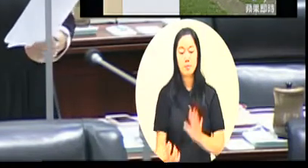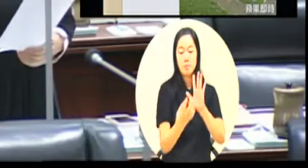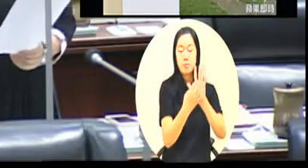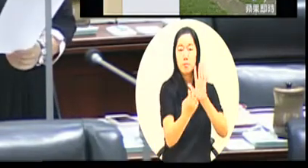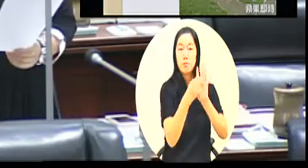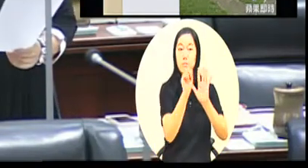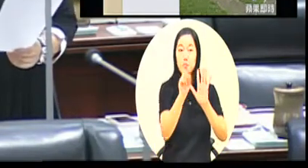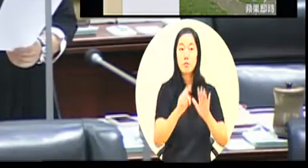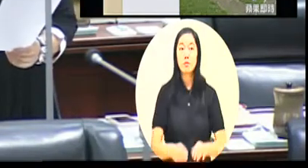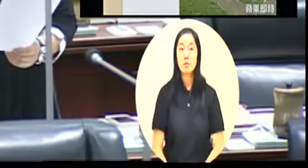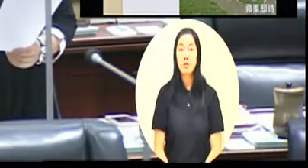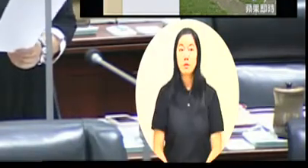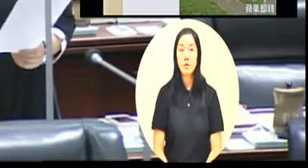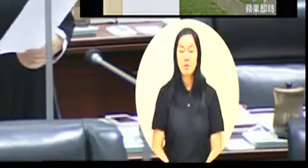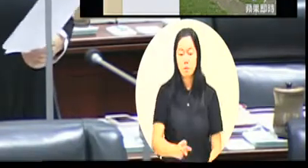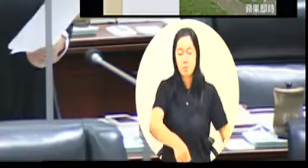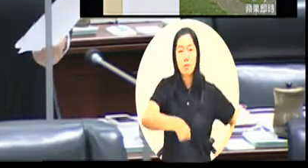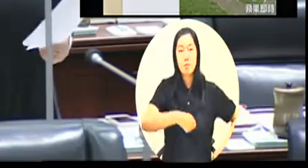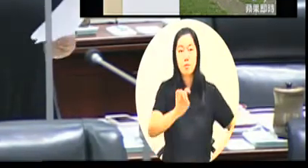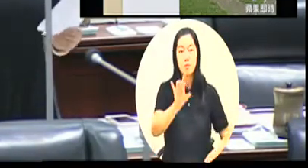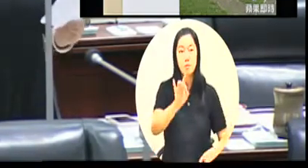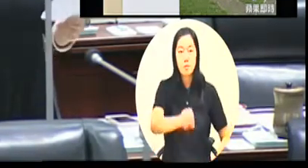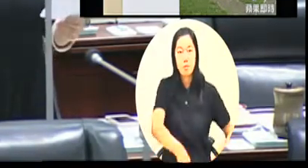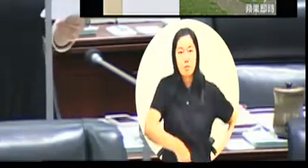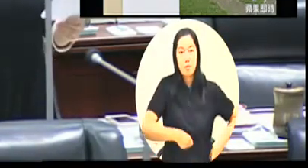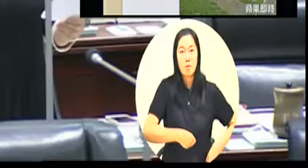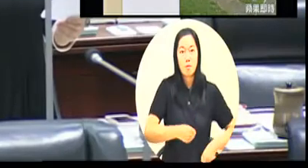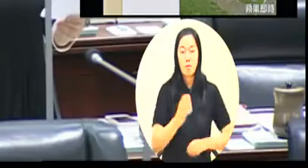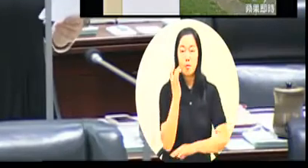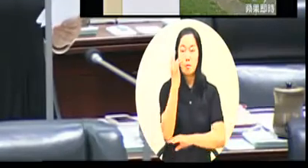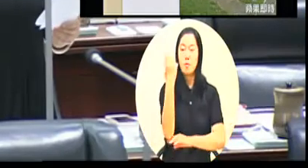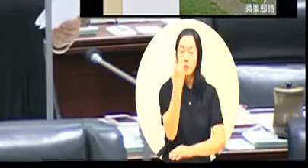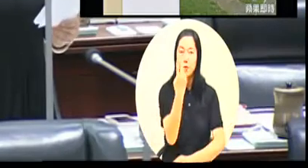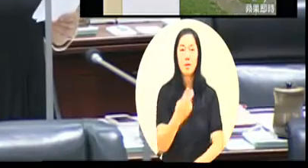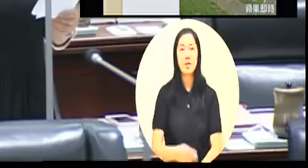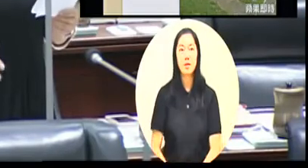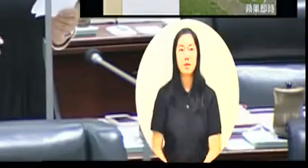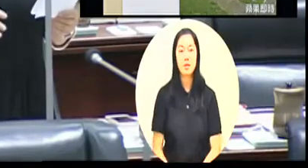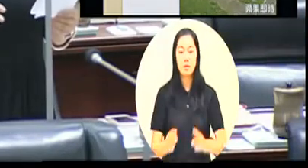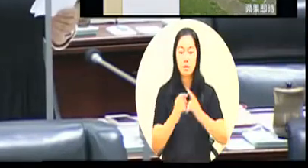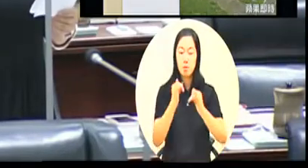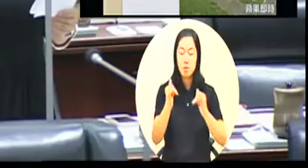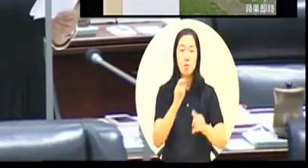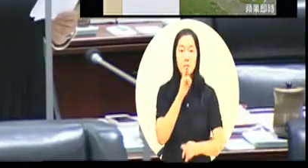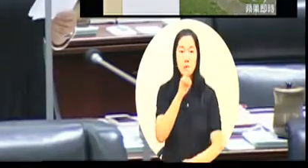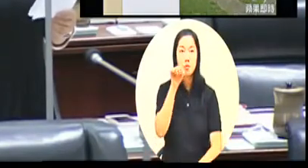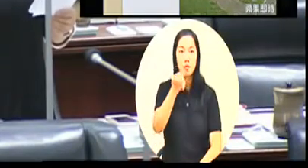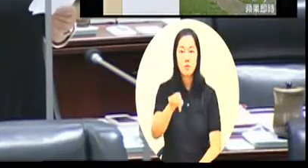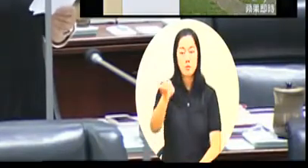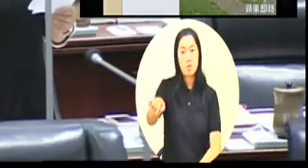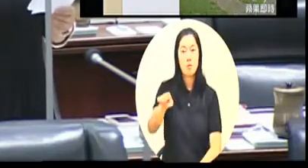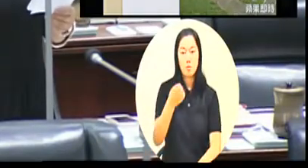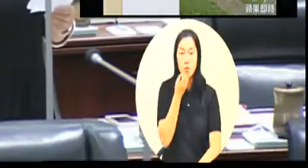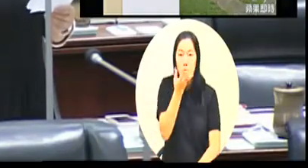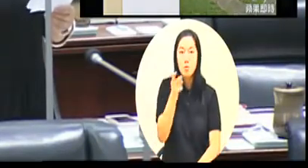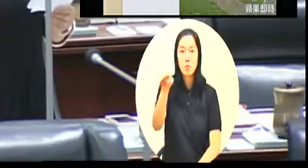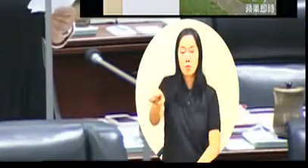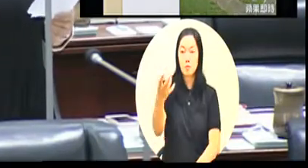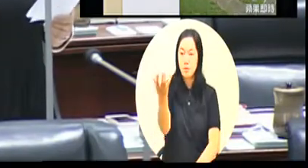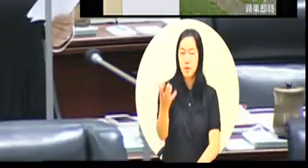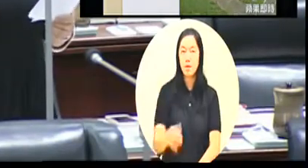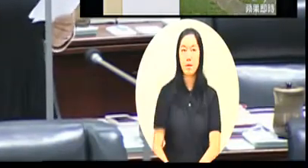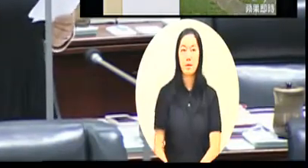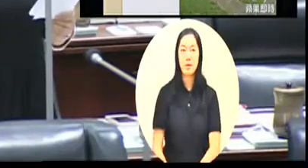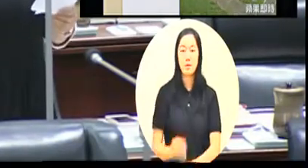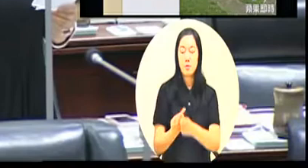尿布树啊，我们高雄市有尿布树只有2棵啊，民众报了说这里更多哈，这就是去年